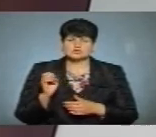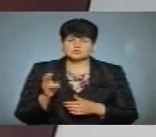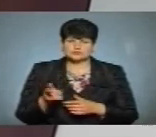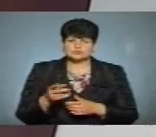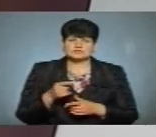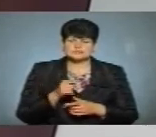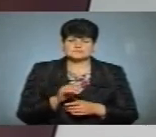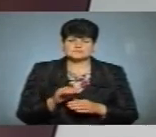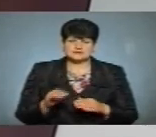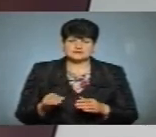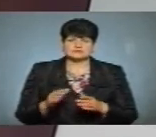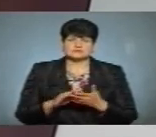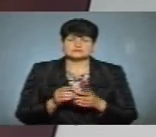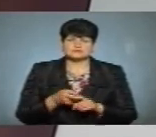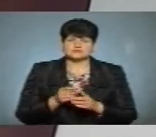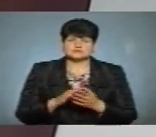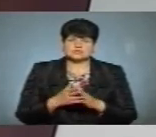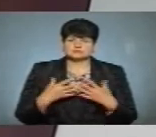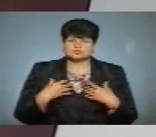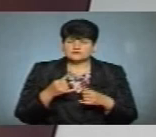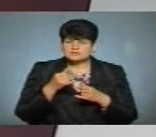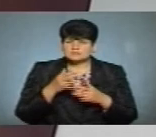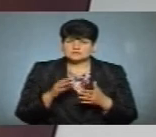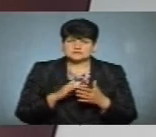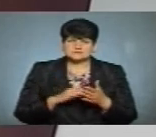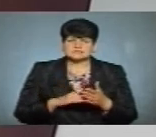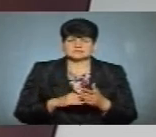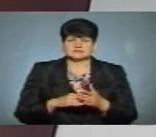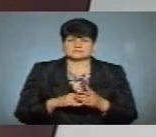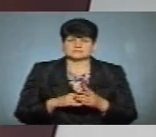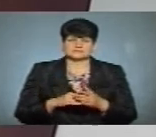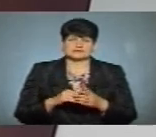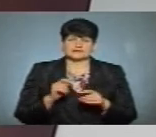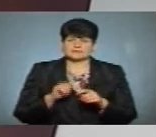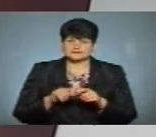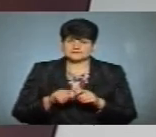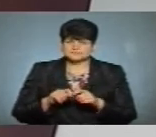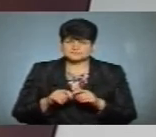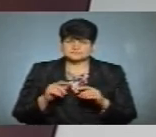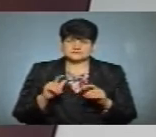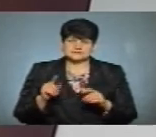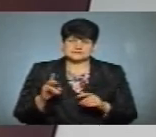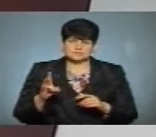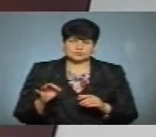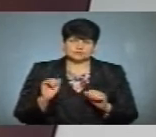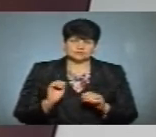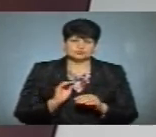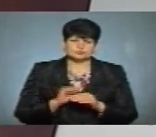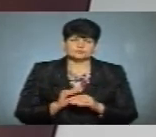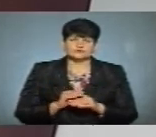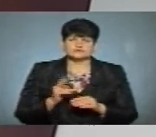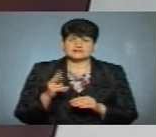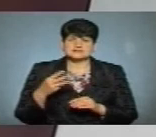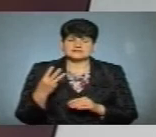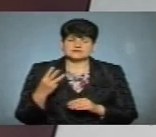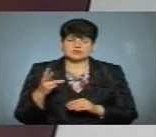ті абітурієнти, які через стан здоров'я не змогли скласти тест, зможуть це зробити під час додаткової сесії ЗНО. Вона розпочнеться